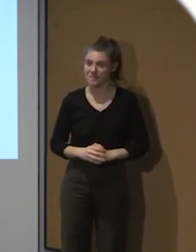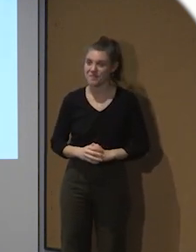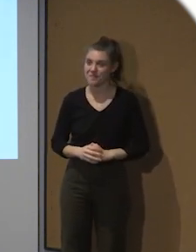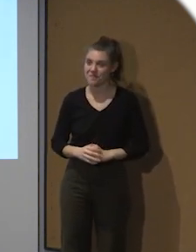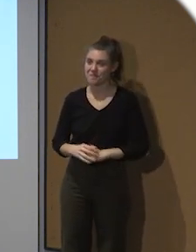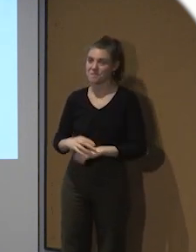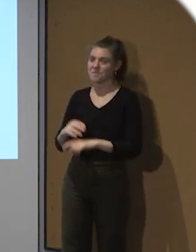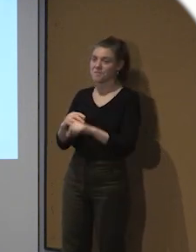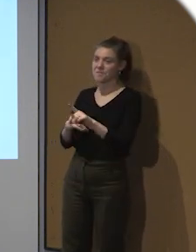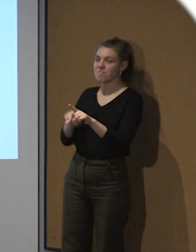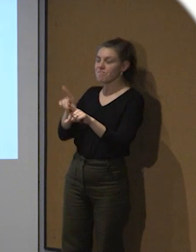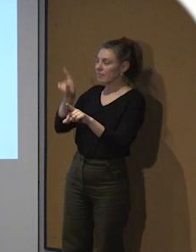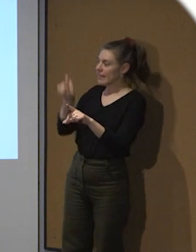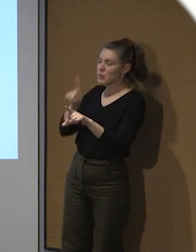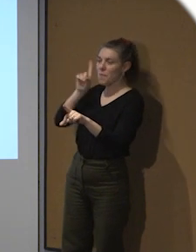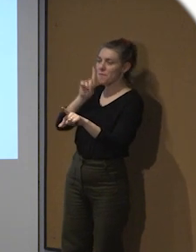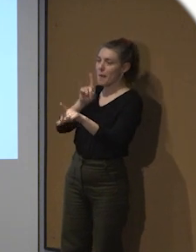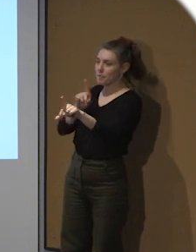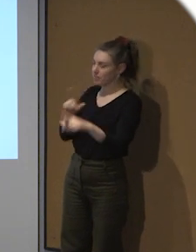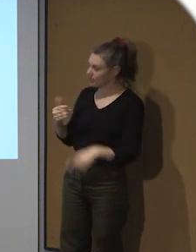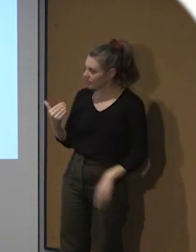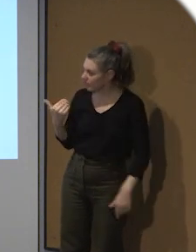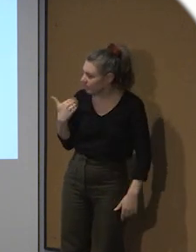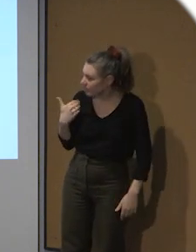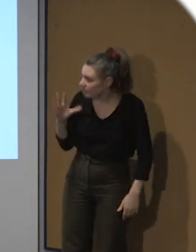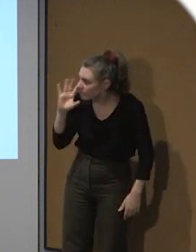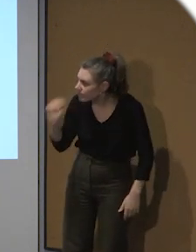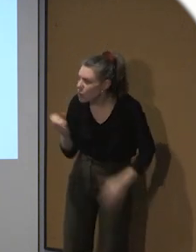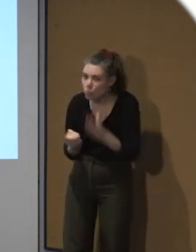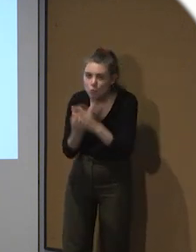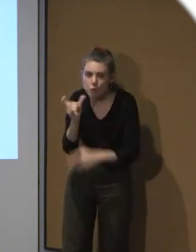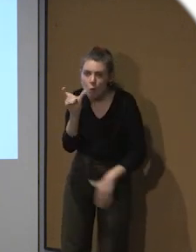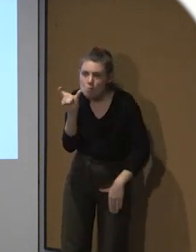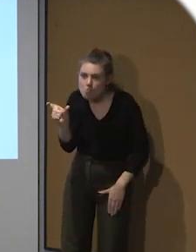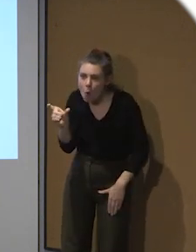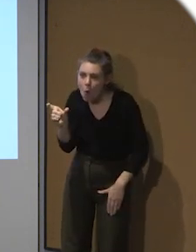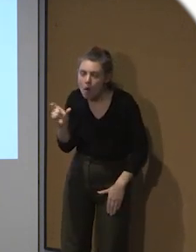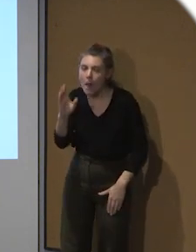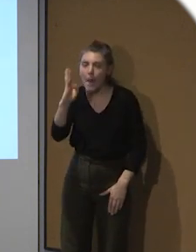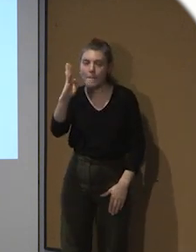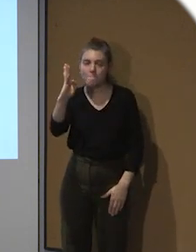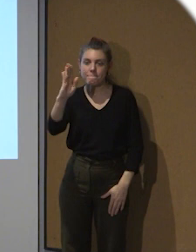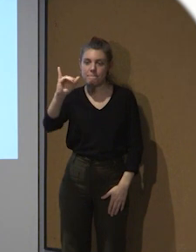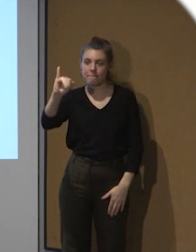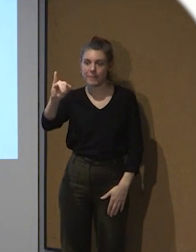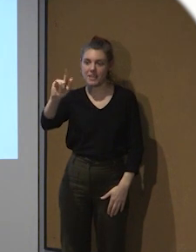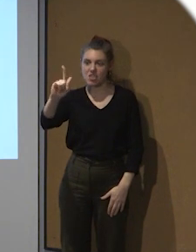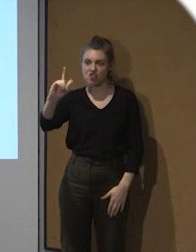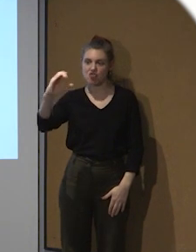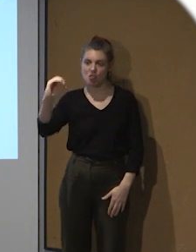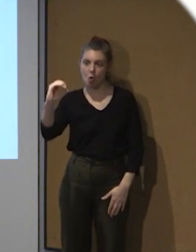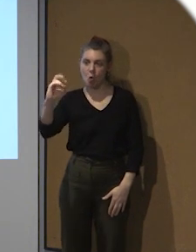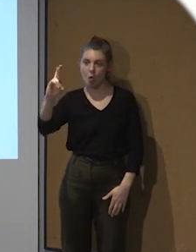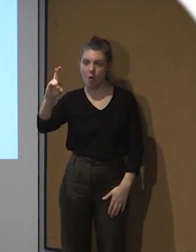appris il y a peu de temps un nouveau mot, la bigorexie. Oui. Ah, la bigorexie, c'est vrai qu'on ne l'a pas cité, ça. Et je